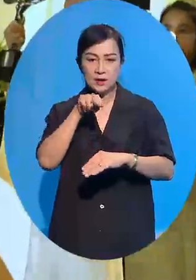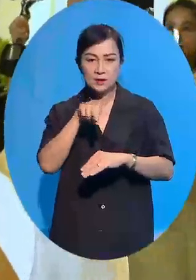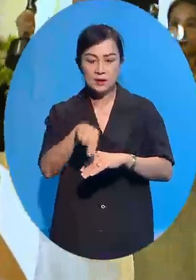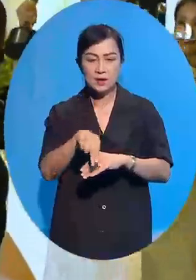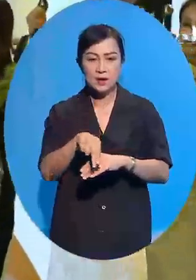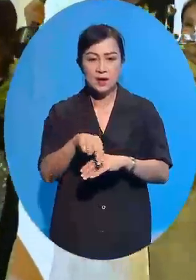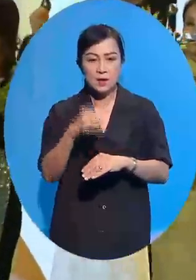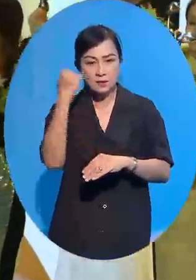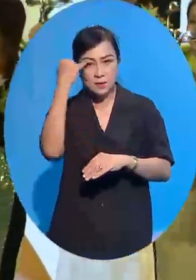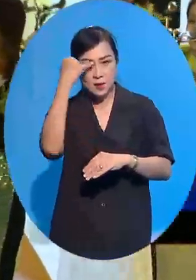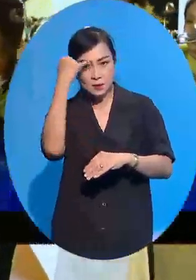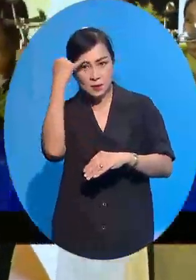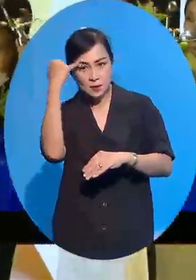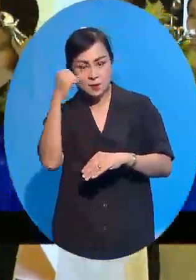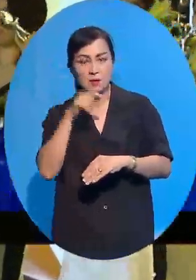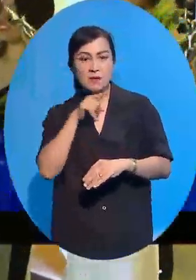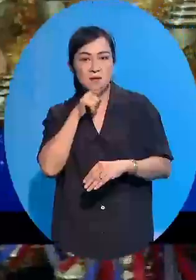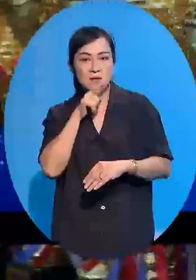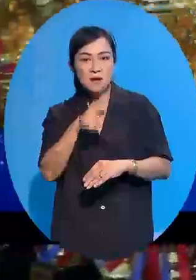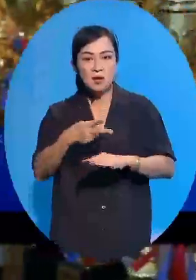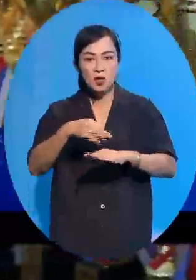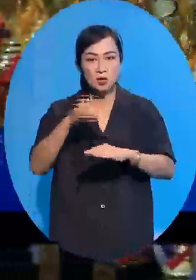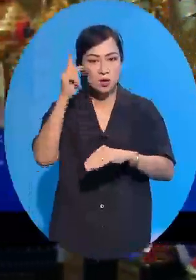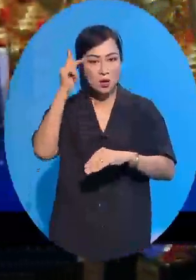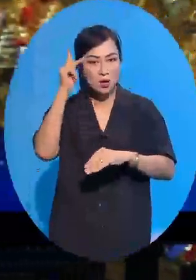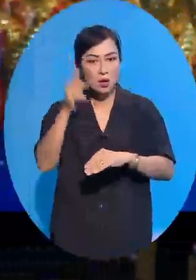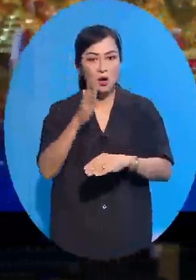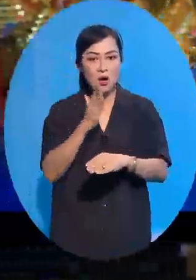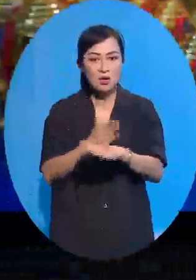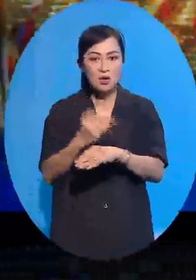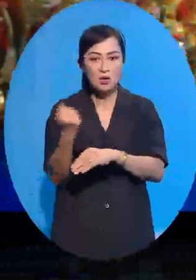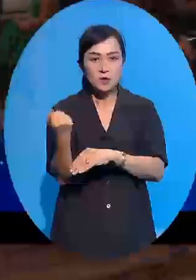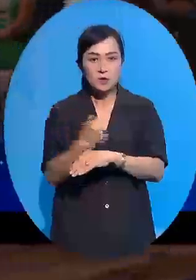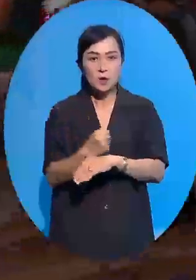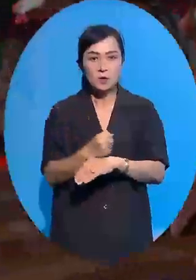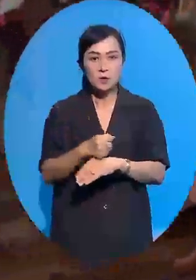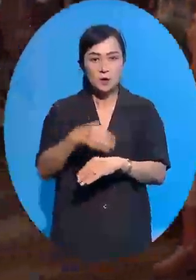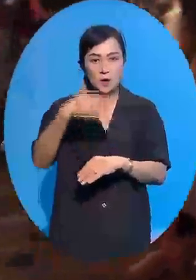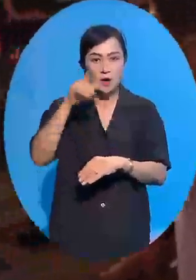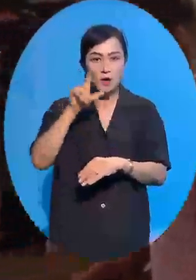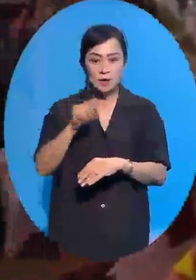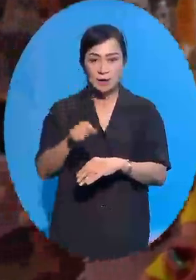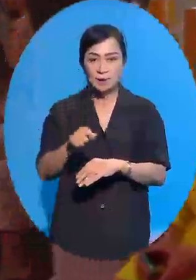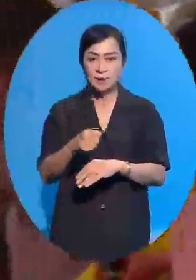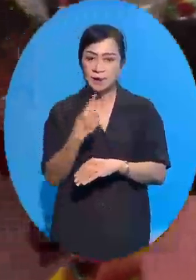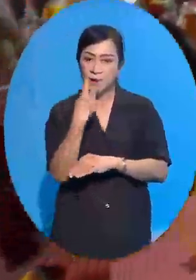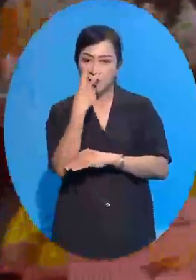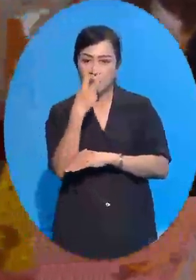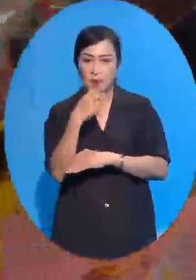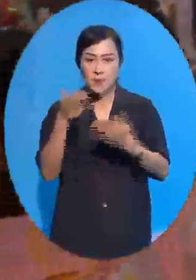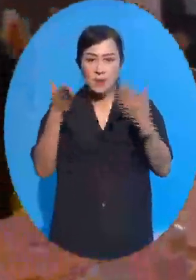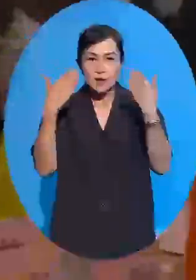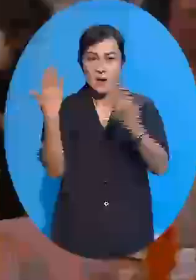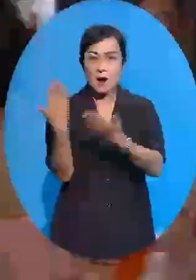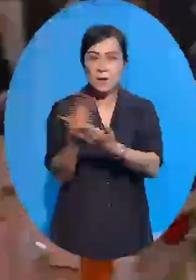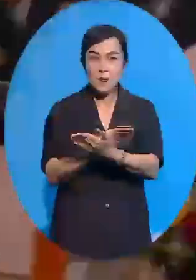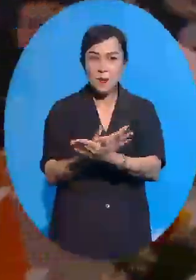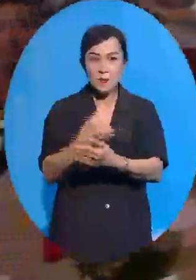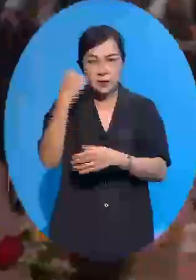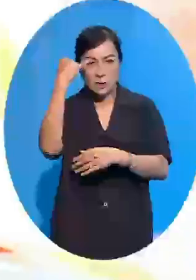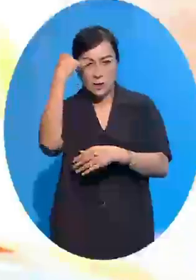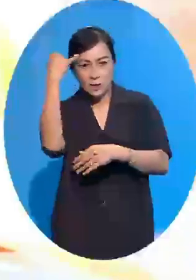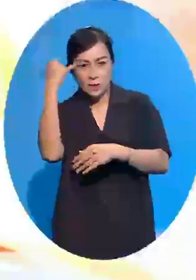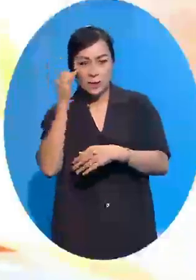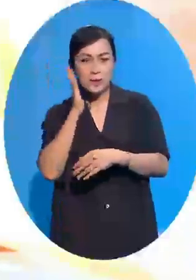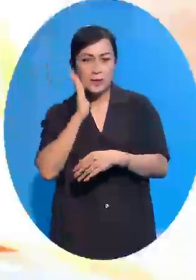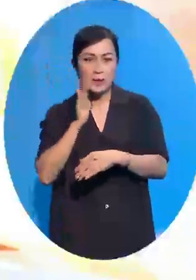trong bộ môn điêu khắc lông mày siêu thực, là kỹ thuật tương đối khó và phải cần độ thuần thục trong suốt quá trình luyện tập, được xem là một làn gió mới trong cộng đồng